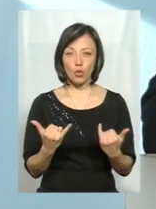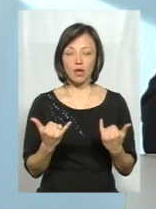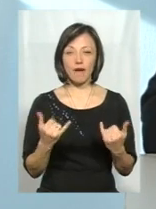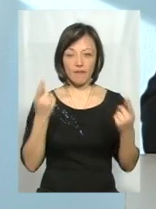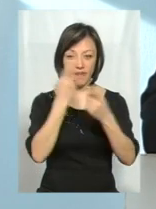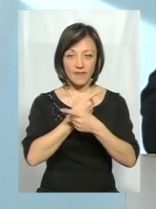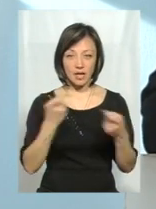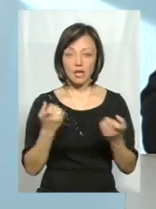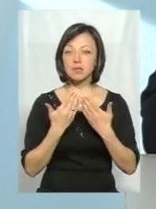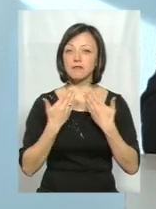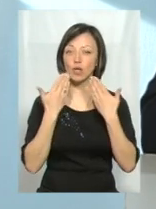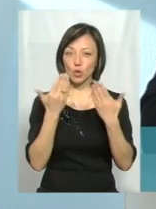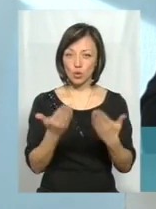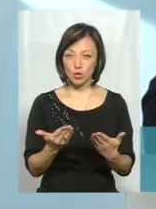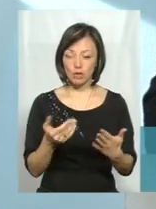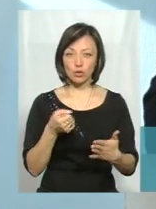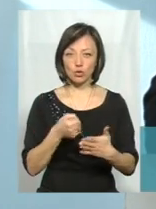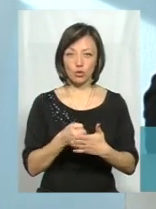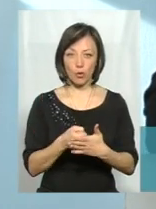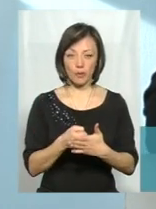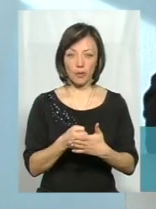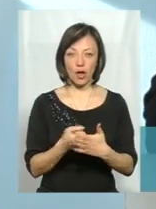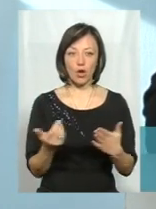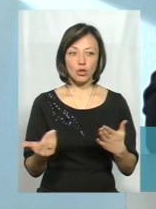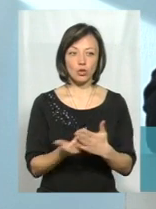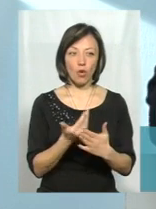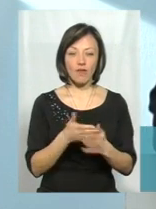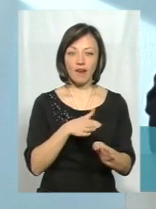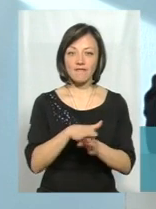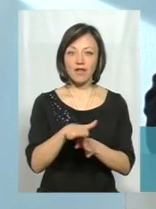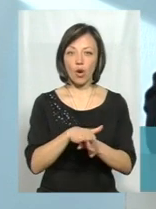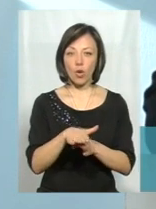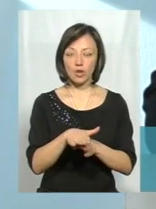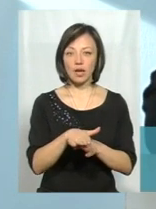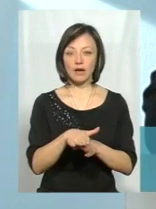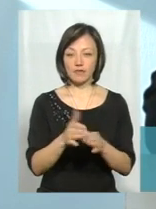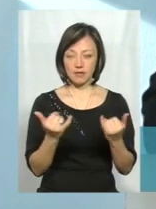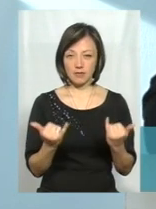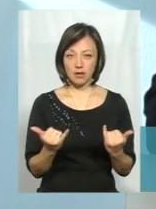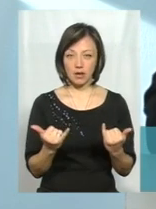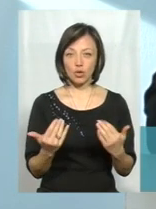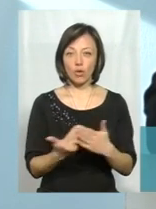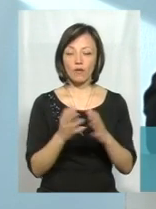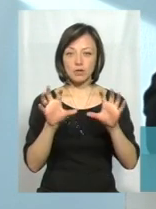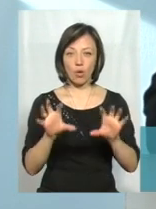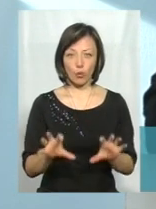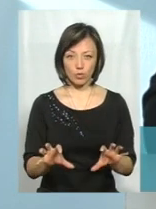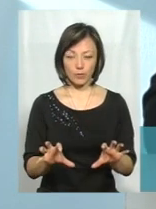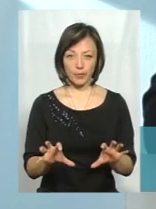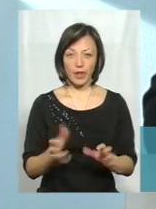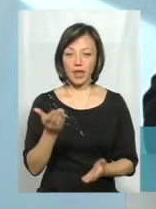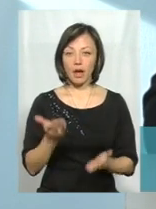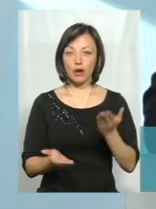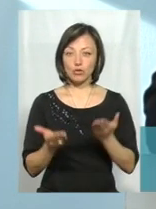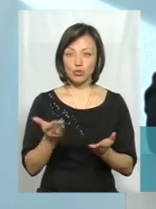ефірі звернутись до нових виконавців або до діючих виконавців нового закону.